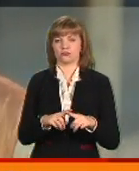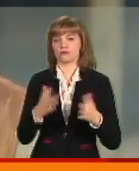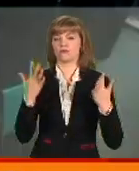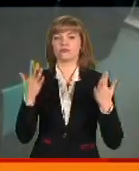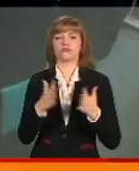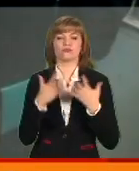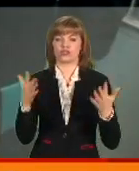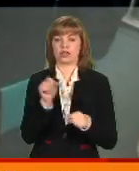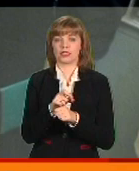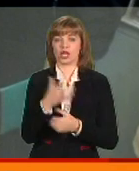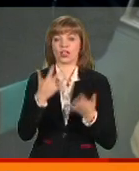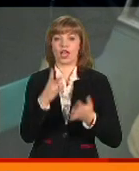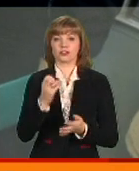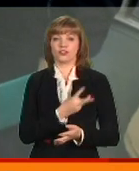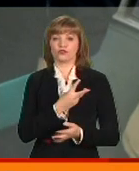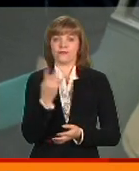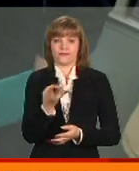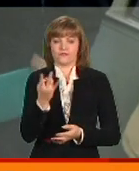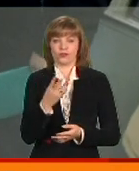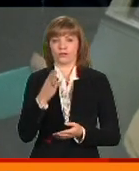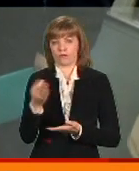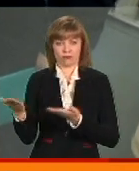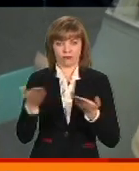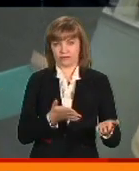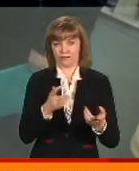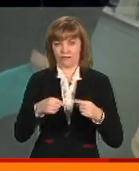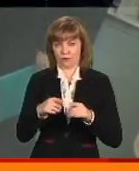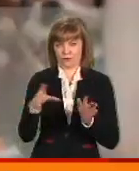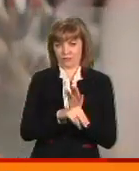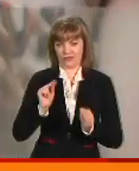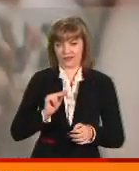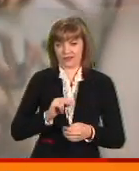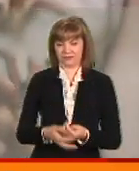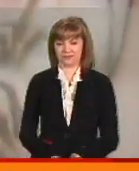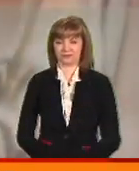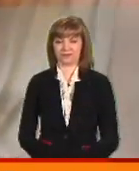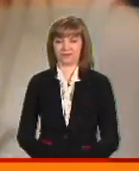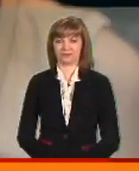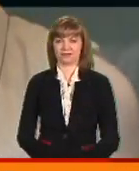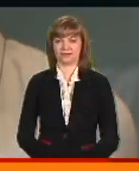большая задача. Если не перегоришь, милости просим в отдел. Спасибо.